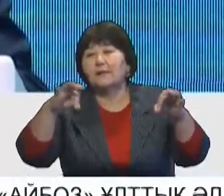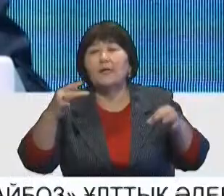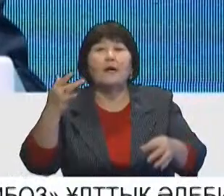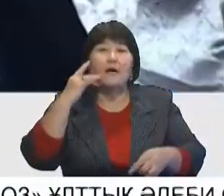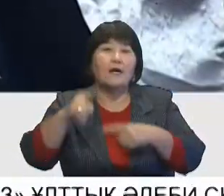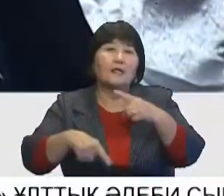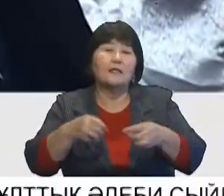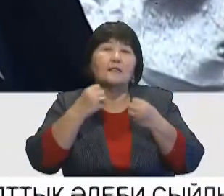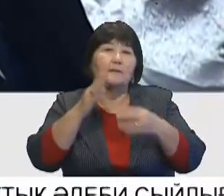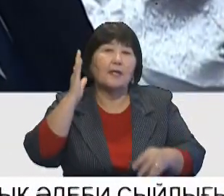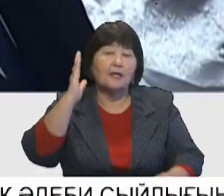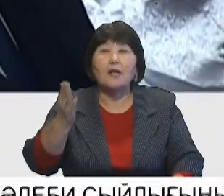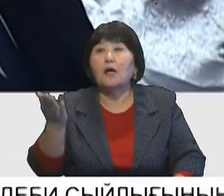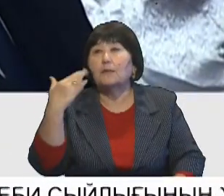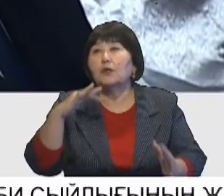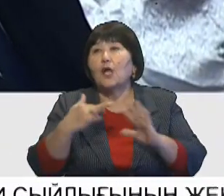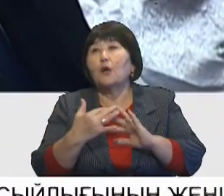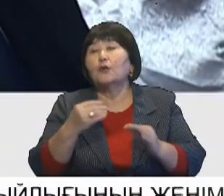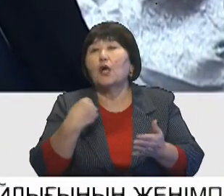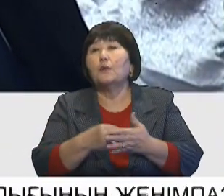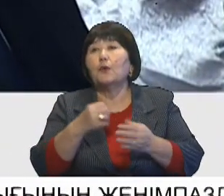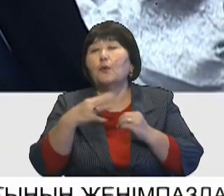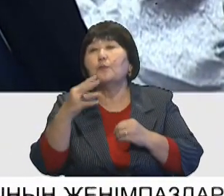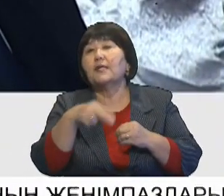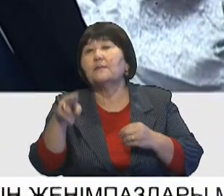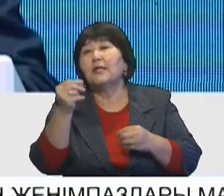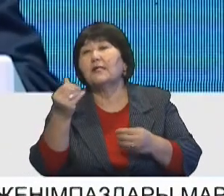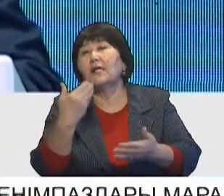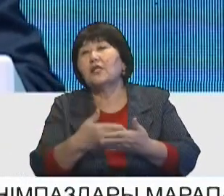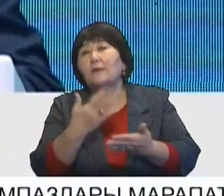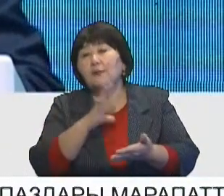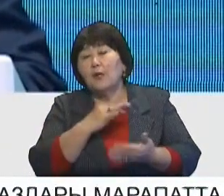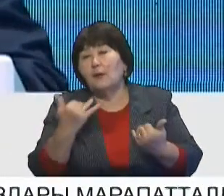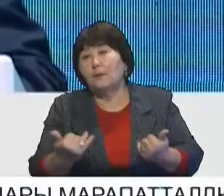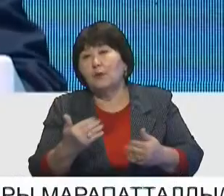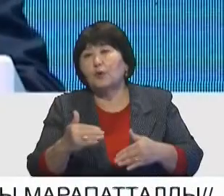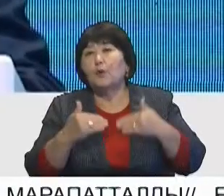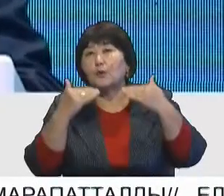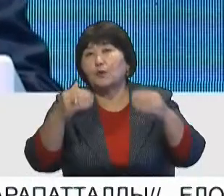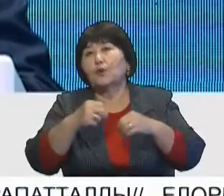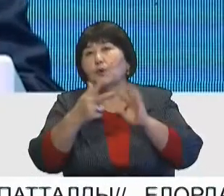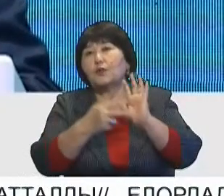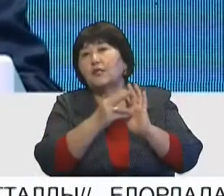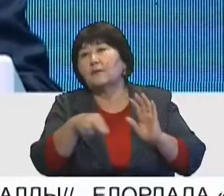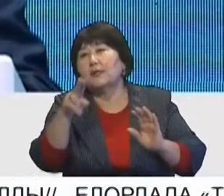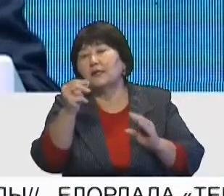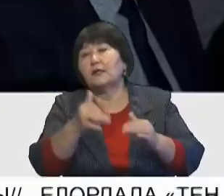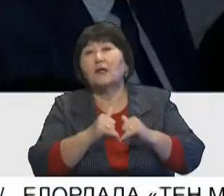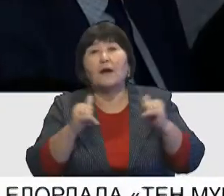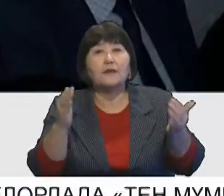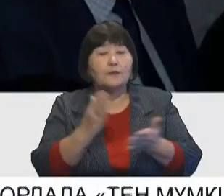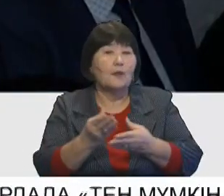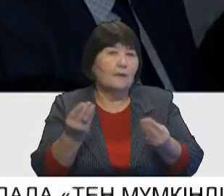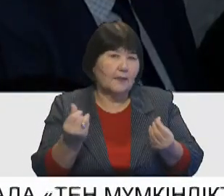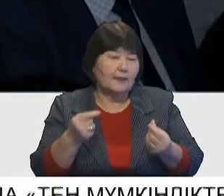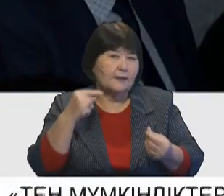арқашанда баянды болады. Былтыр аудан бюджеті 15 миллиард теңгенің шамасында болса, биыл бұл көрсеткіш 18 миллиард теңгеден асып отыр. Ал